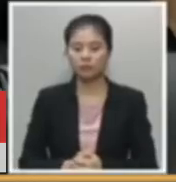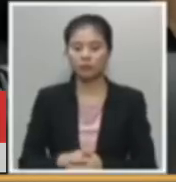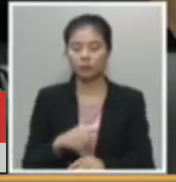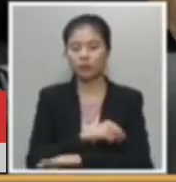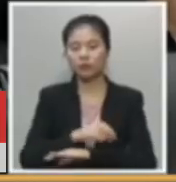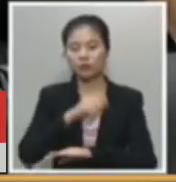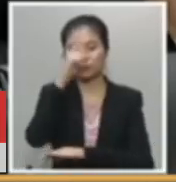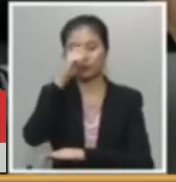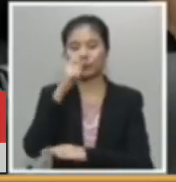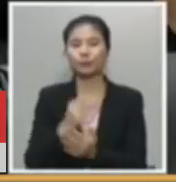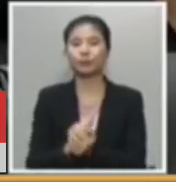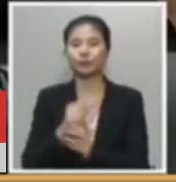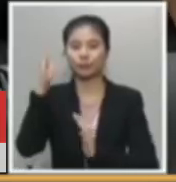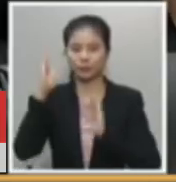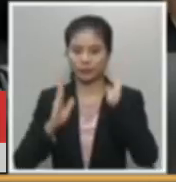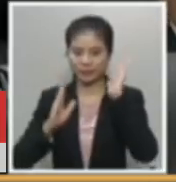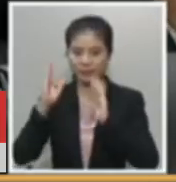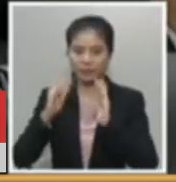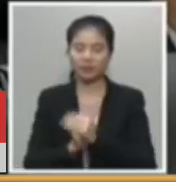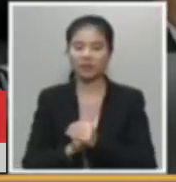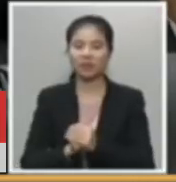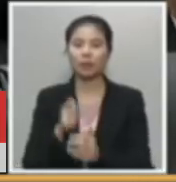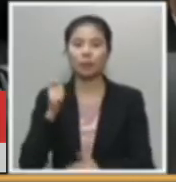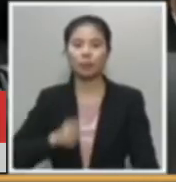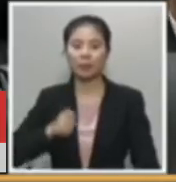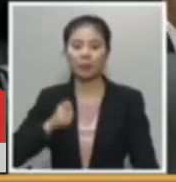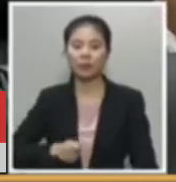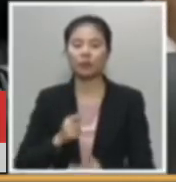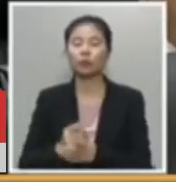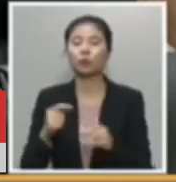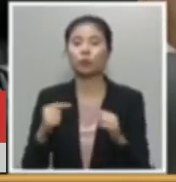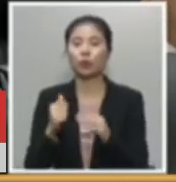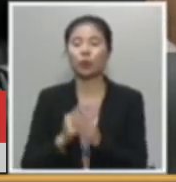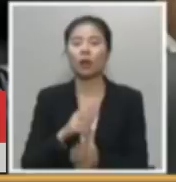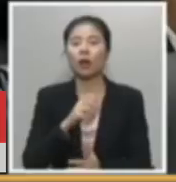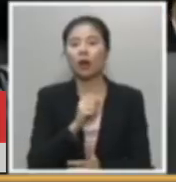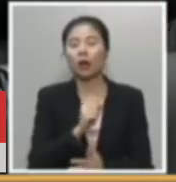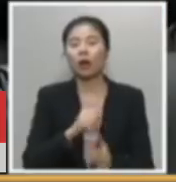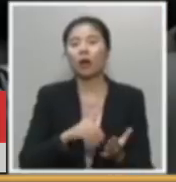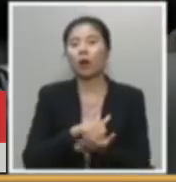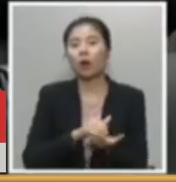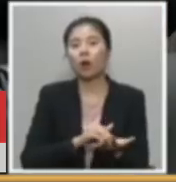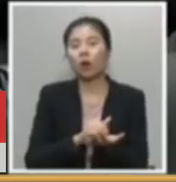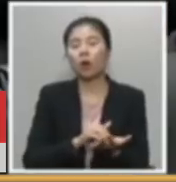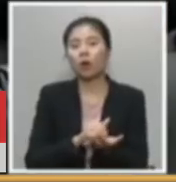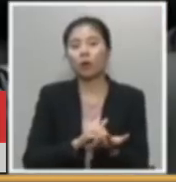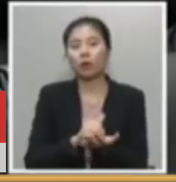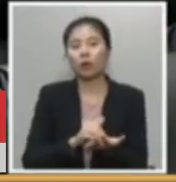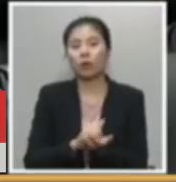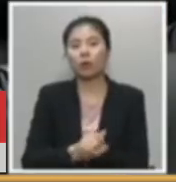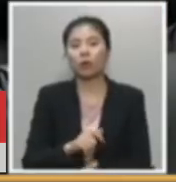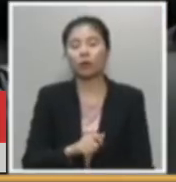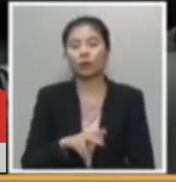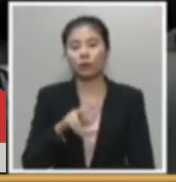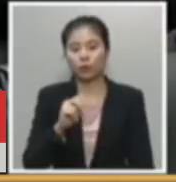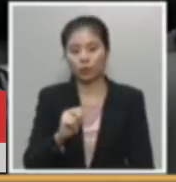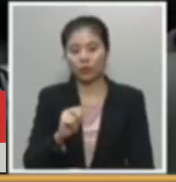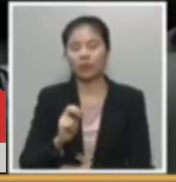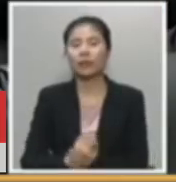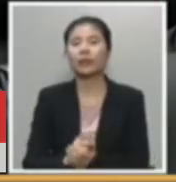ประกวดราคาจ้างโครงการก่อสร้างถนนสายอ่อนนุชลาดกระบังครับ e-bidding เหมือนกันแต่ไปล็อก